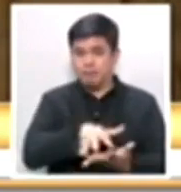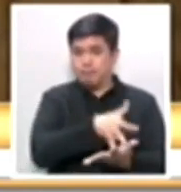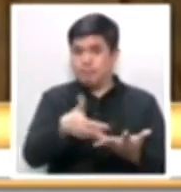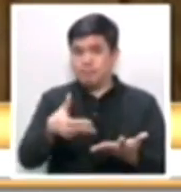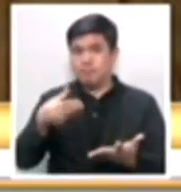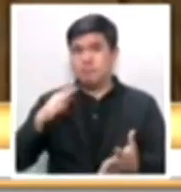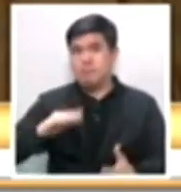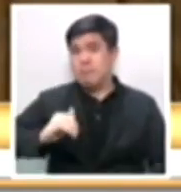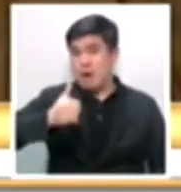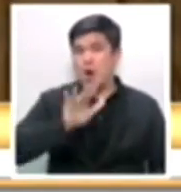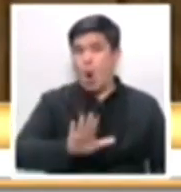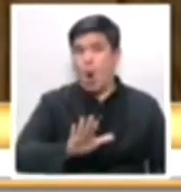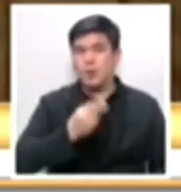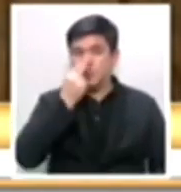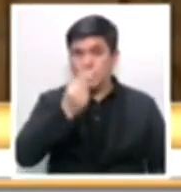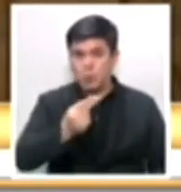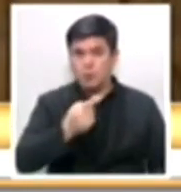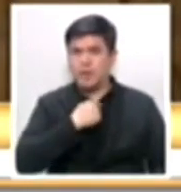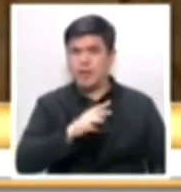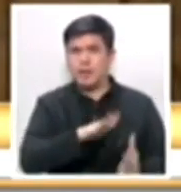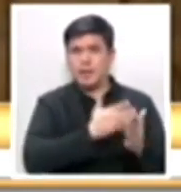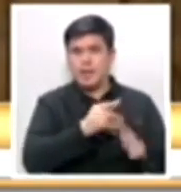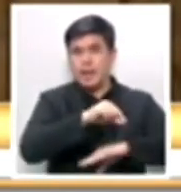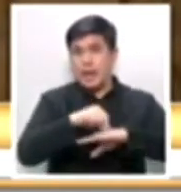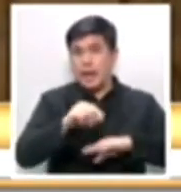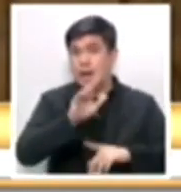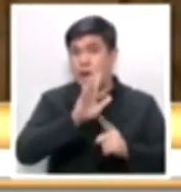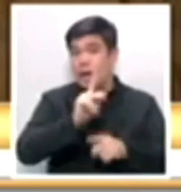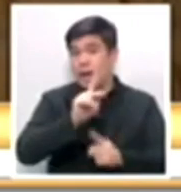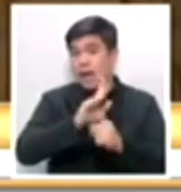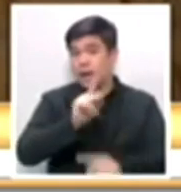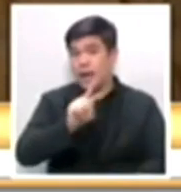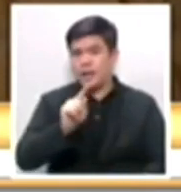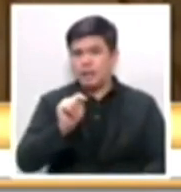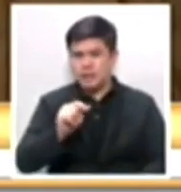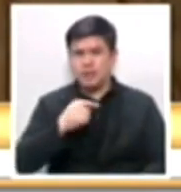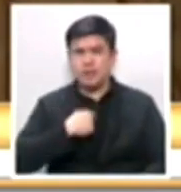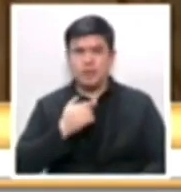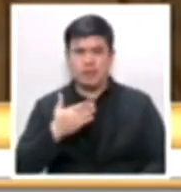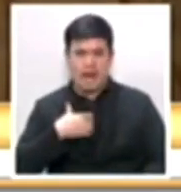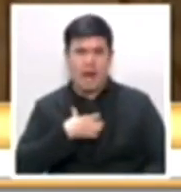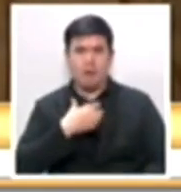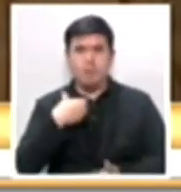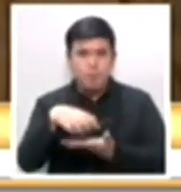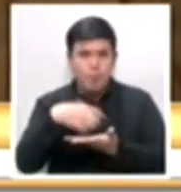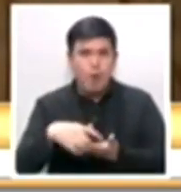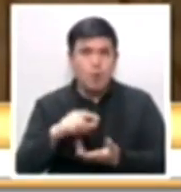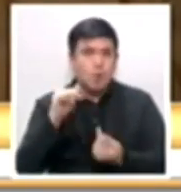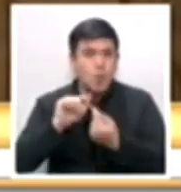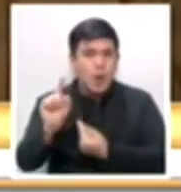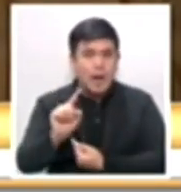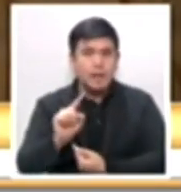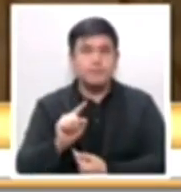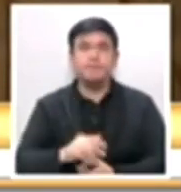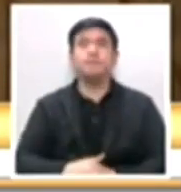ตว่าถ้าไปดูในผังจริงๆเขตประดันสำคัญที่อยากจะเรียนนั่นทราบถ้าพูดถึงเรื่อง